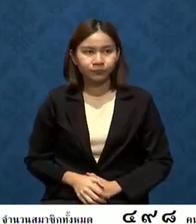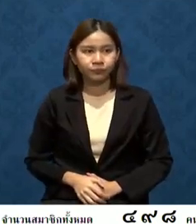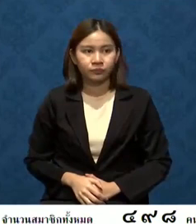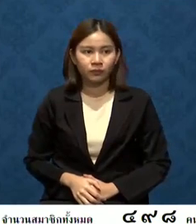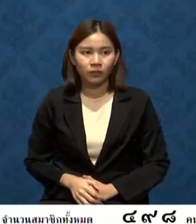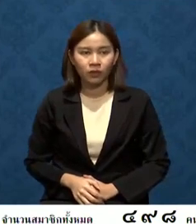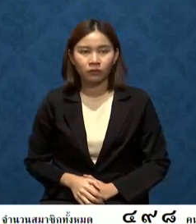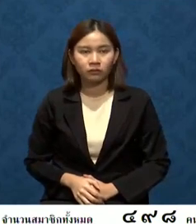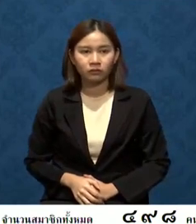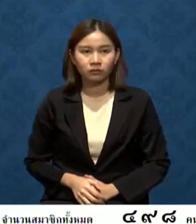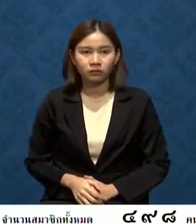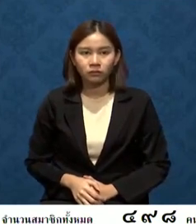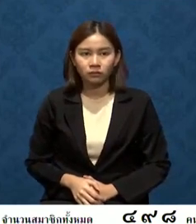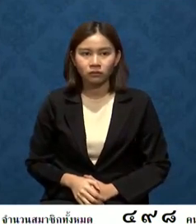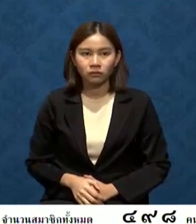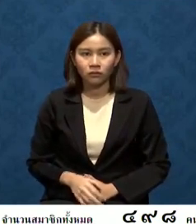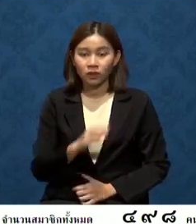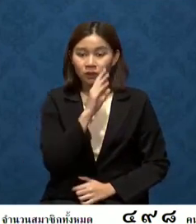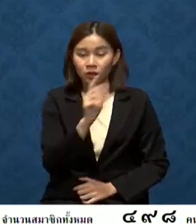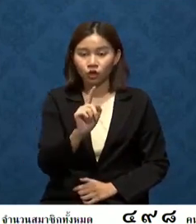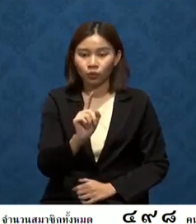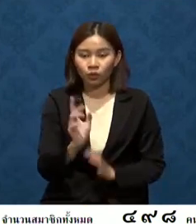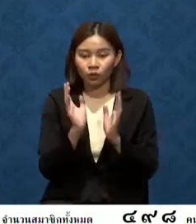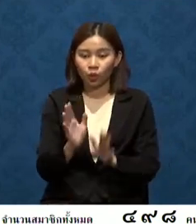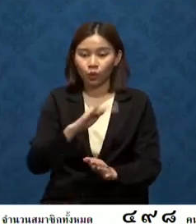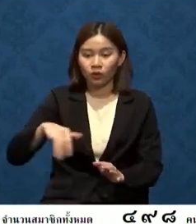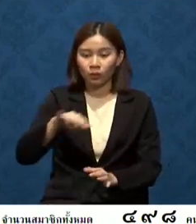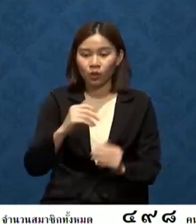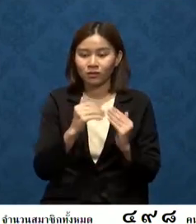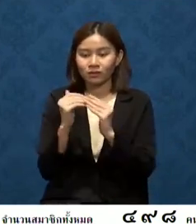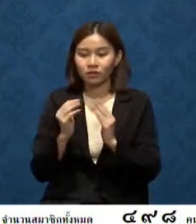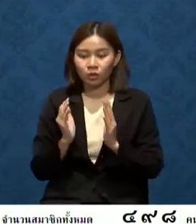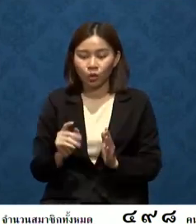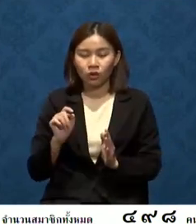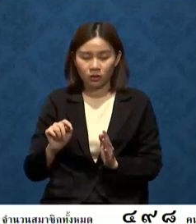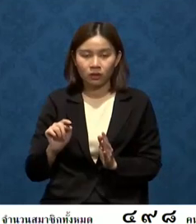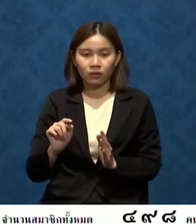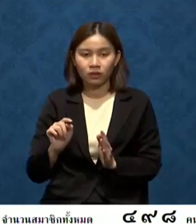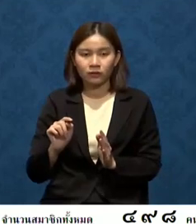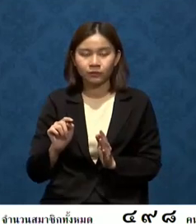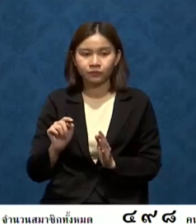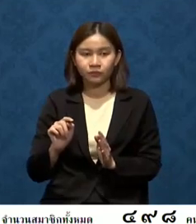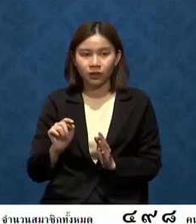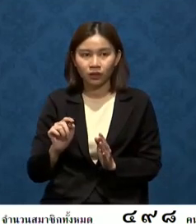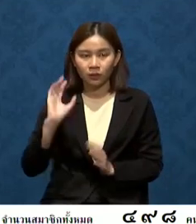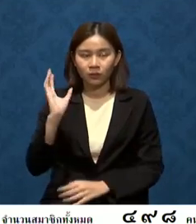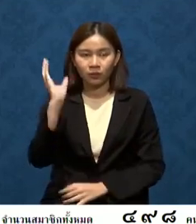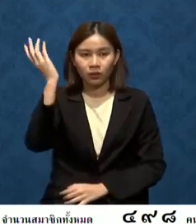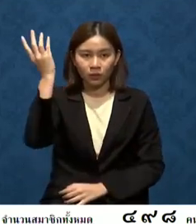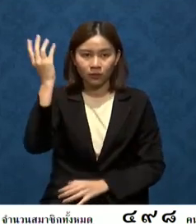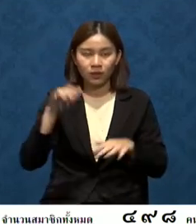ว่ามนุษยชนสิทธิมนุษยชนเป็นสิทธิที่กว้างที่เป็นสากล